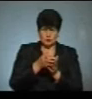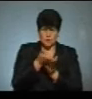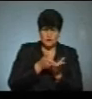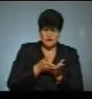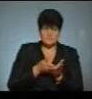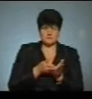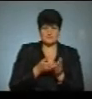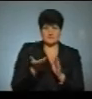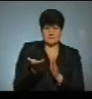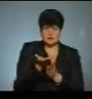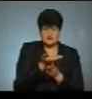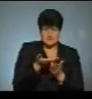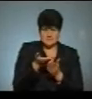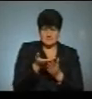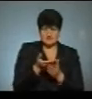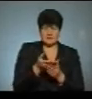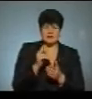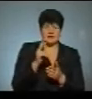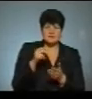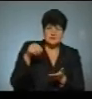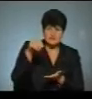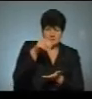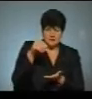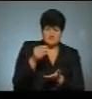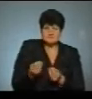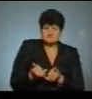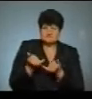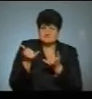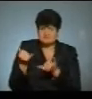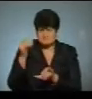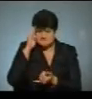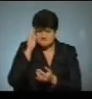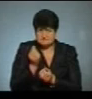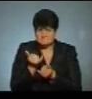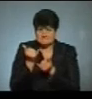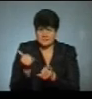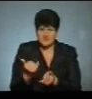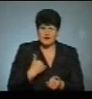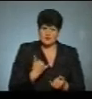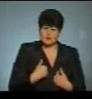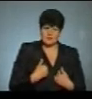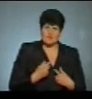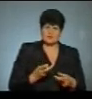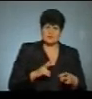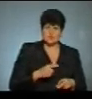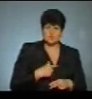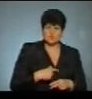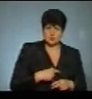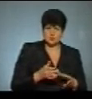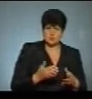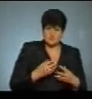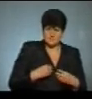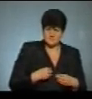кращу верхню частину, посипану кунжутом, чоловікові, а сьогодні я залишу собі. І